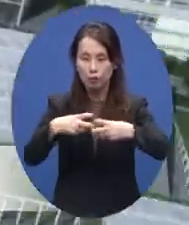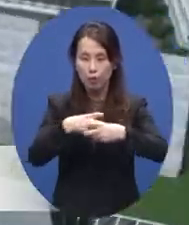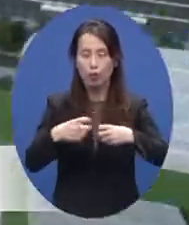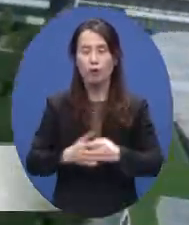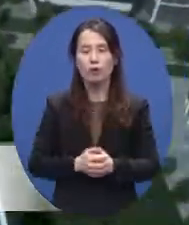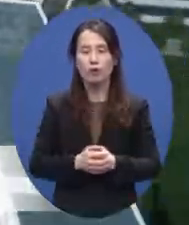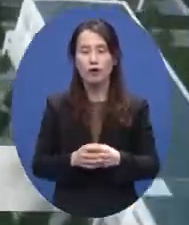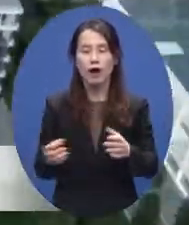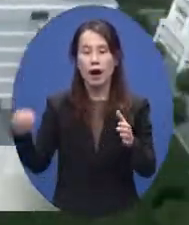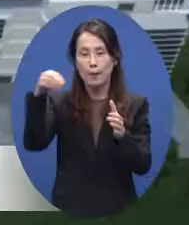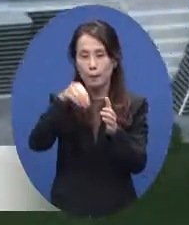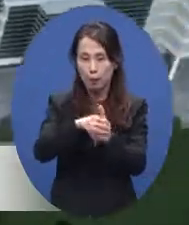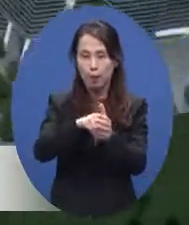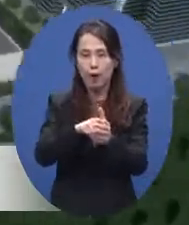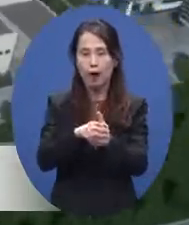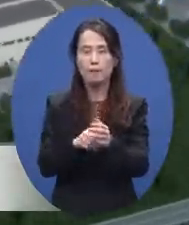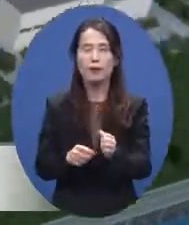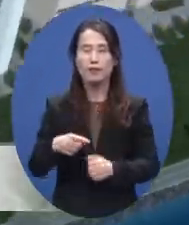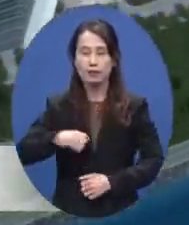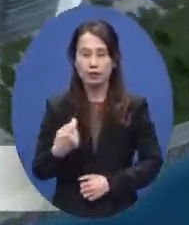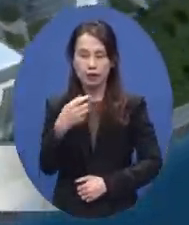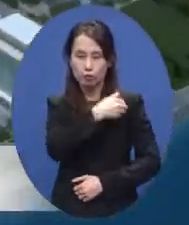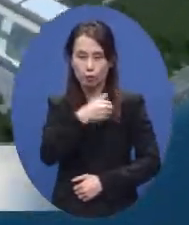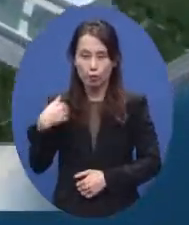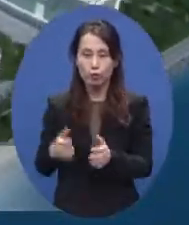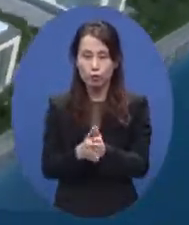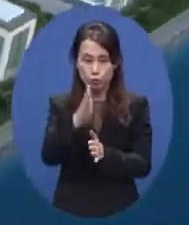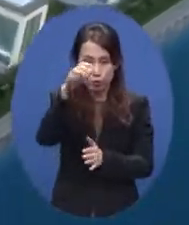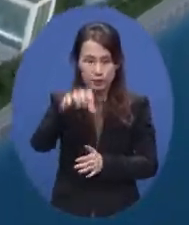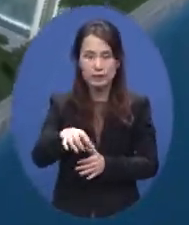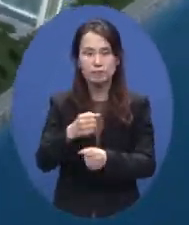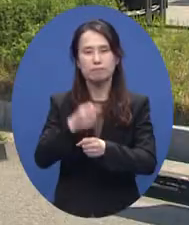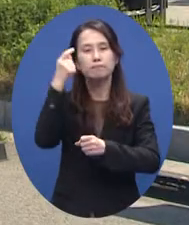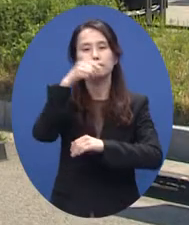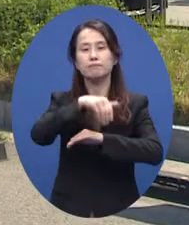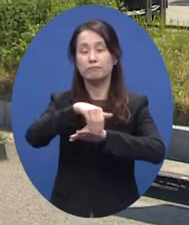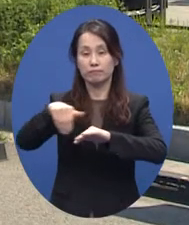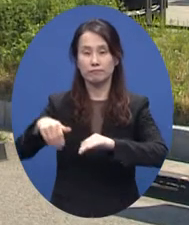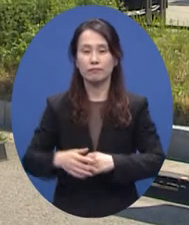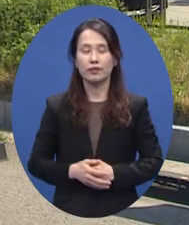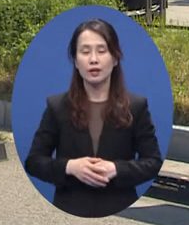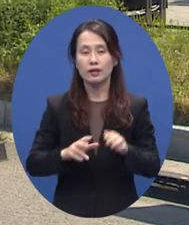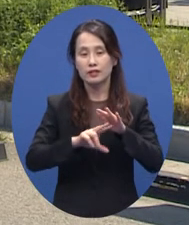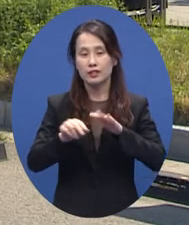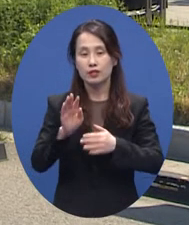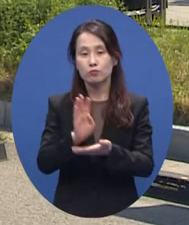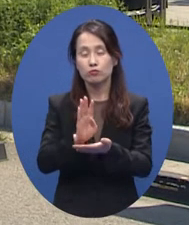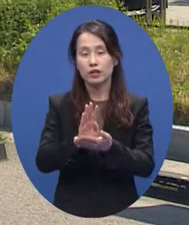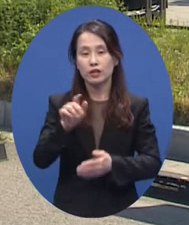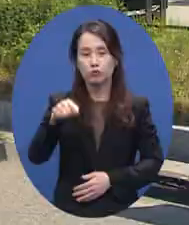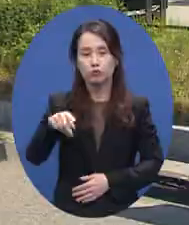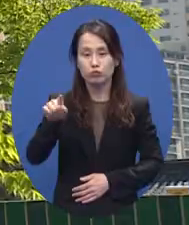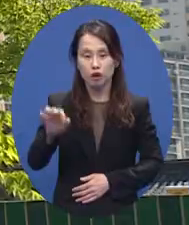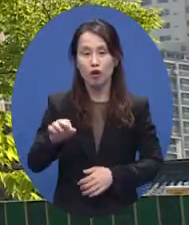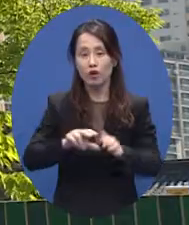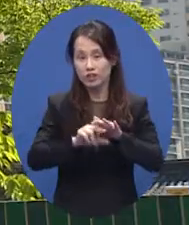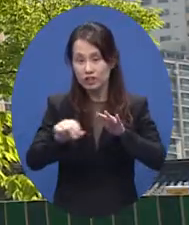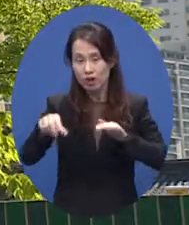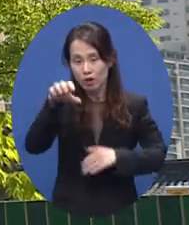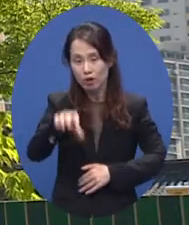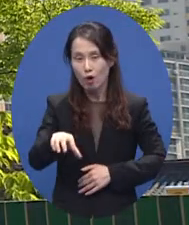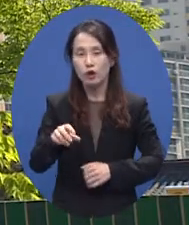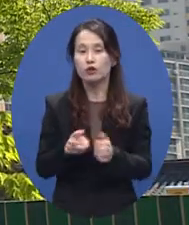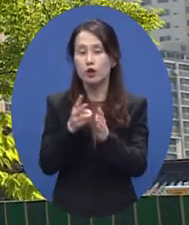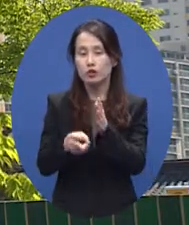단지가 어우러진 자족도시. 경기 용인 플랫폼 시티가 조성됩니다. 지하철 분당선 구성역과 수도권